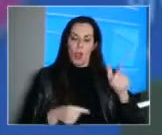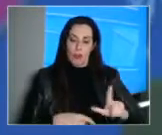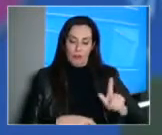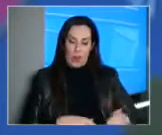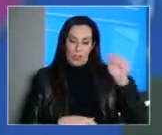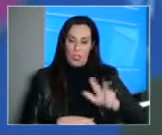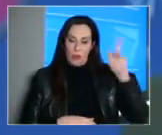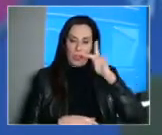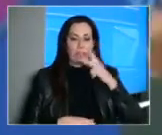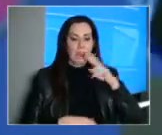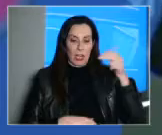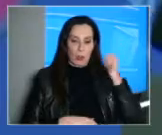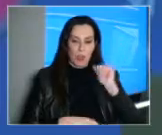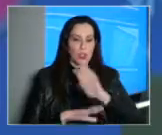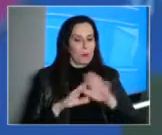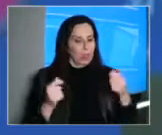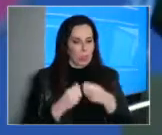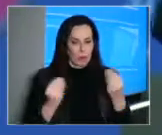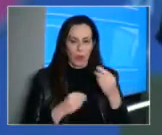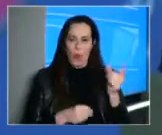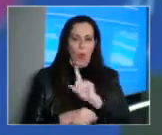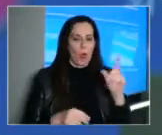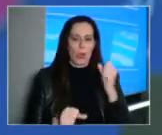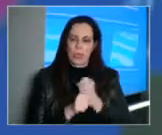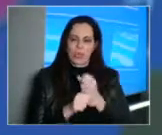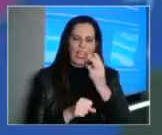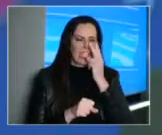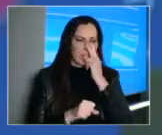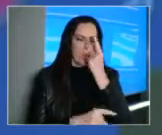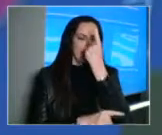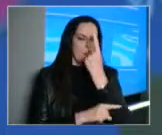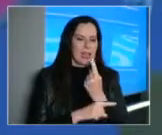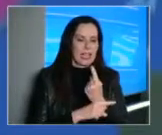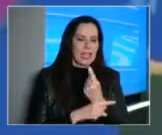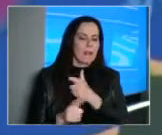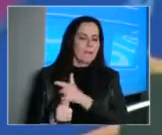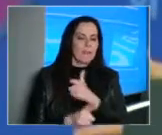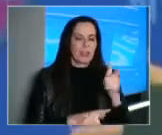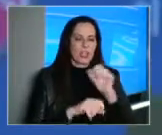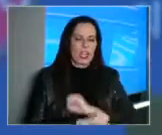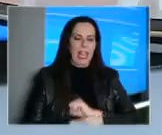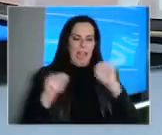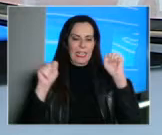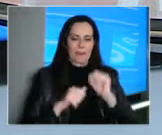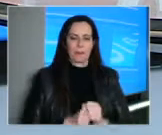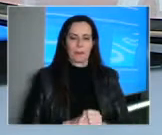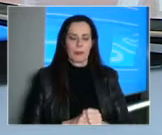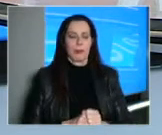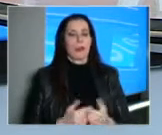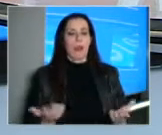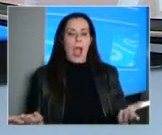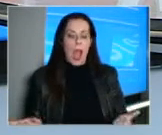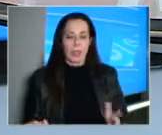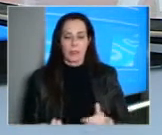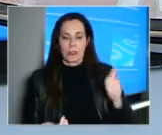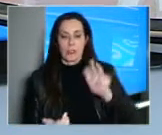me last night, is regardless, he's not going to do testing of rockets and nuclear. טוב, קים הבטיח